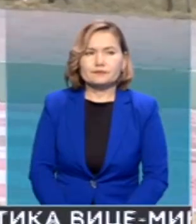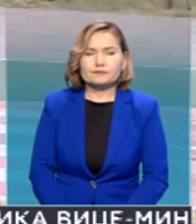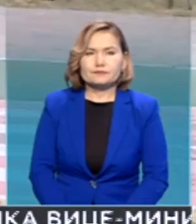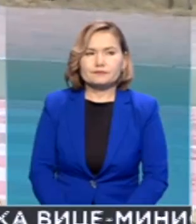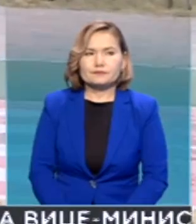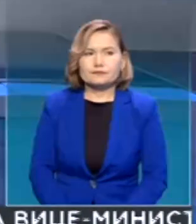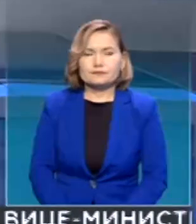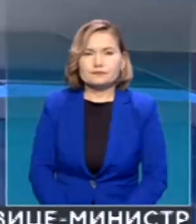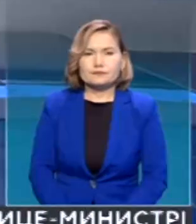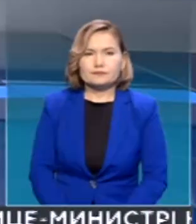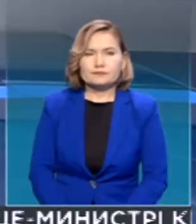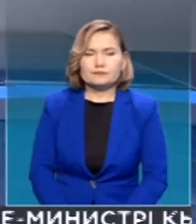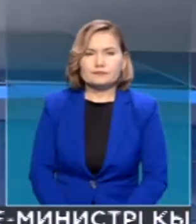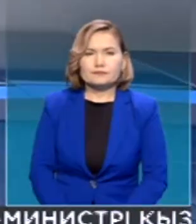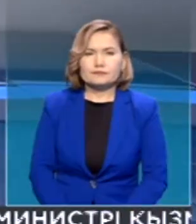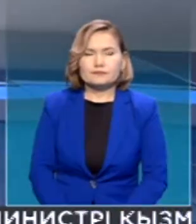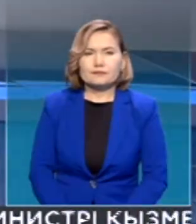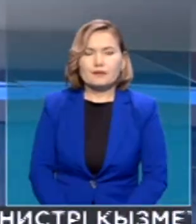Астана.